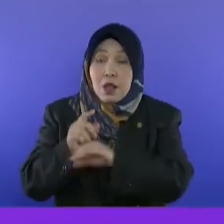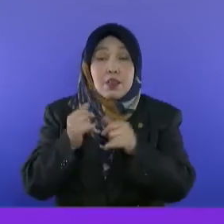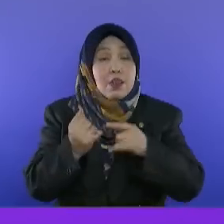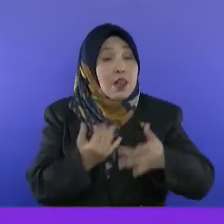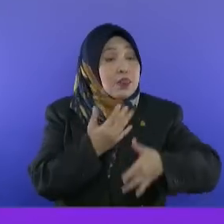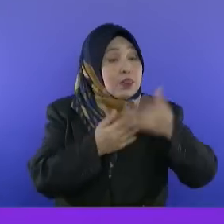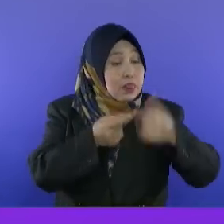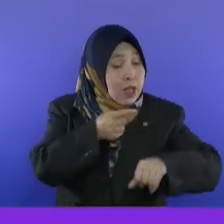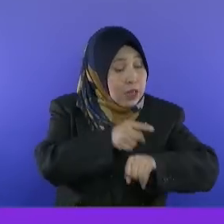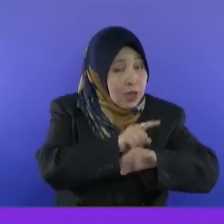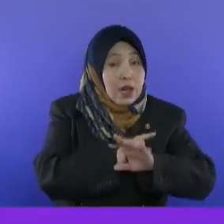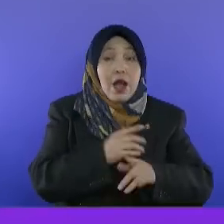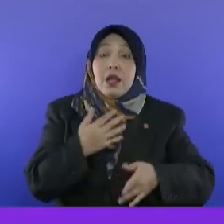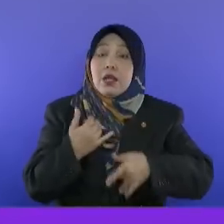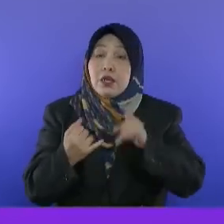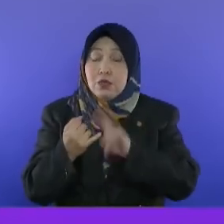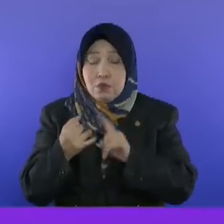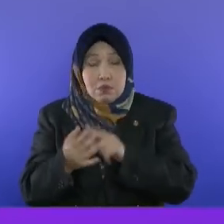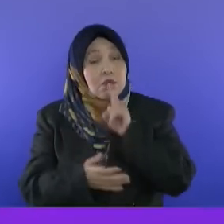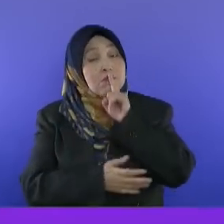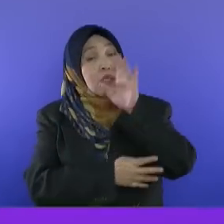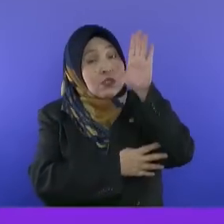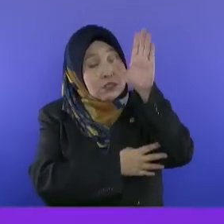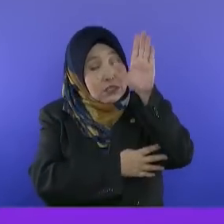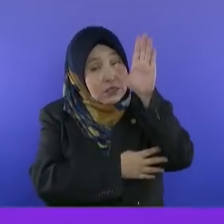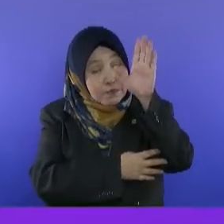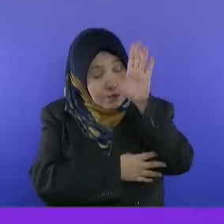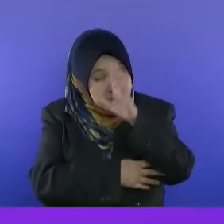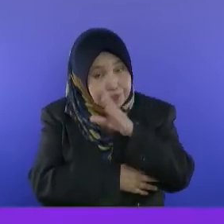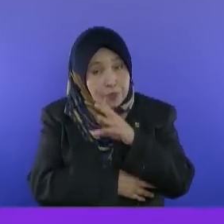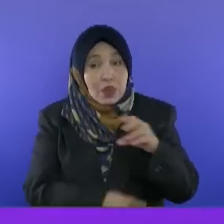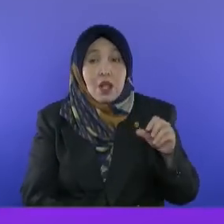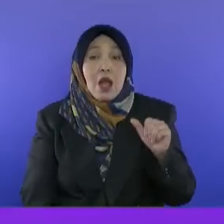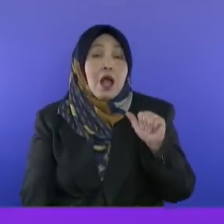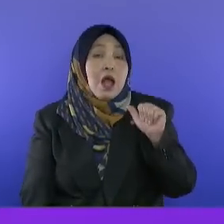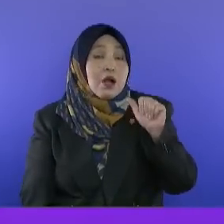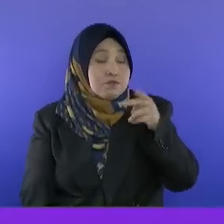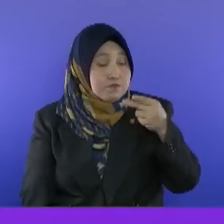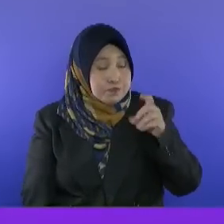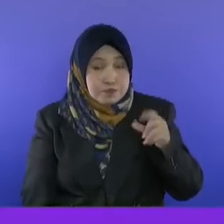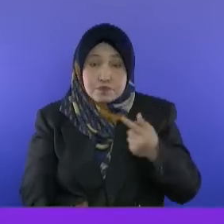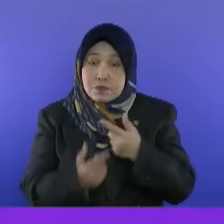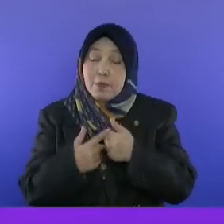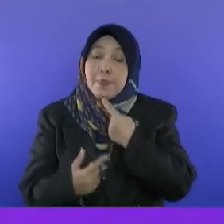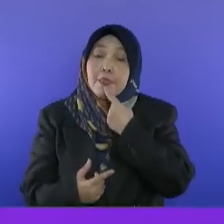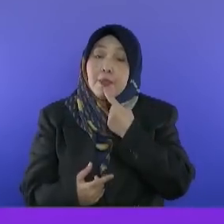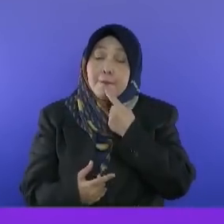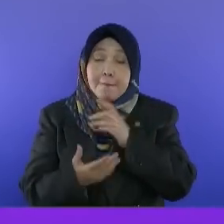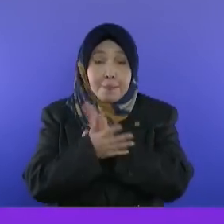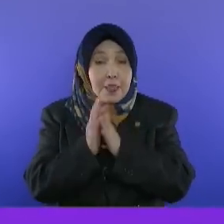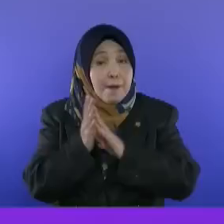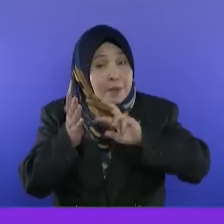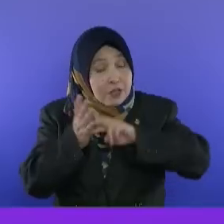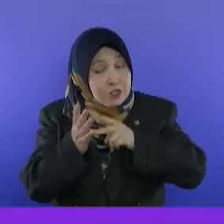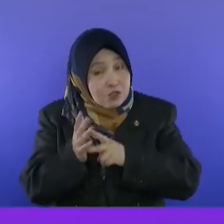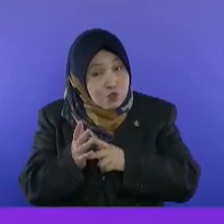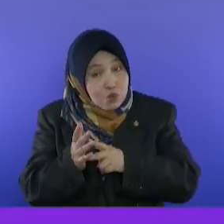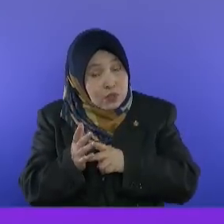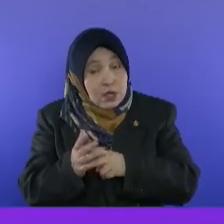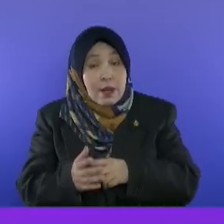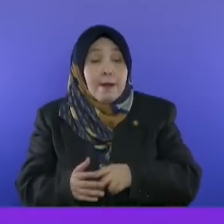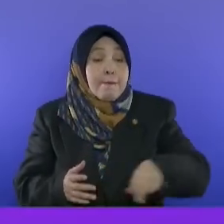sebenarnya adalah satu janji Ahdan Ahdan ini eee janji dia berbulu dosanya Jadi maksudnya Iyalah